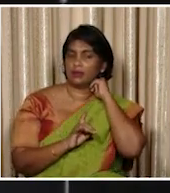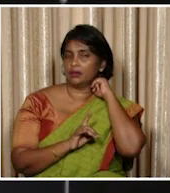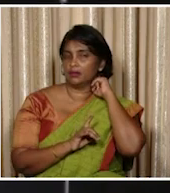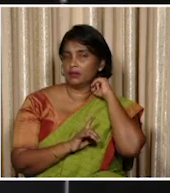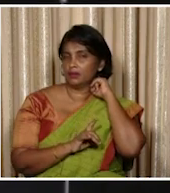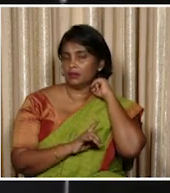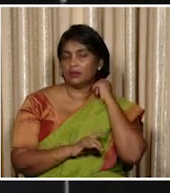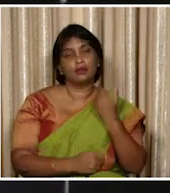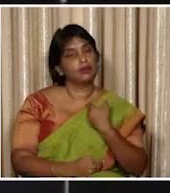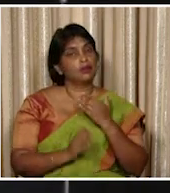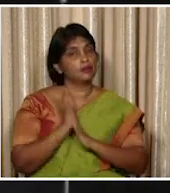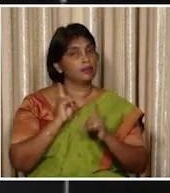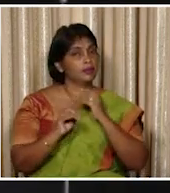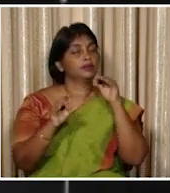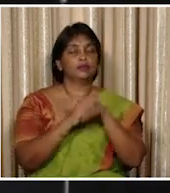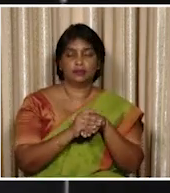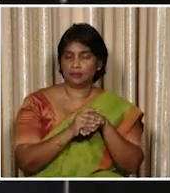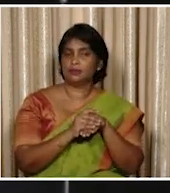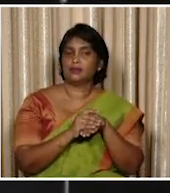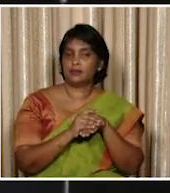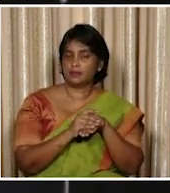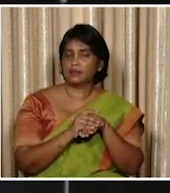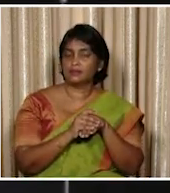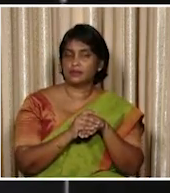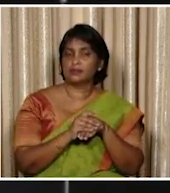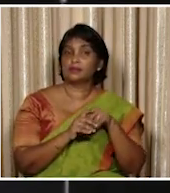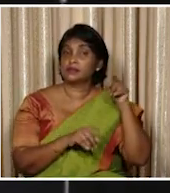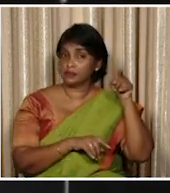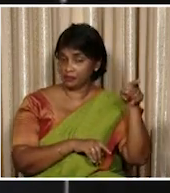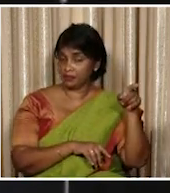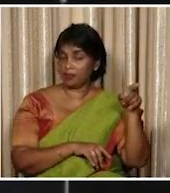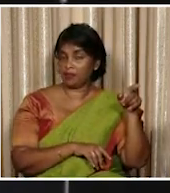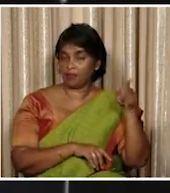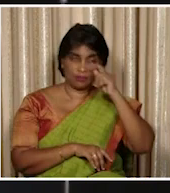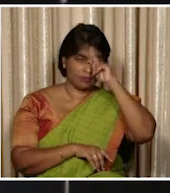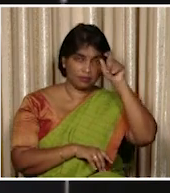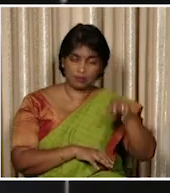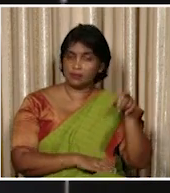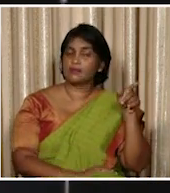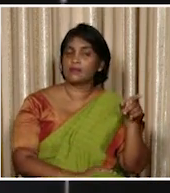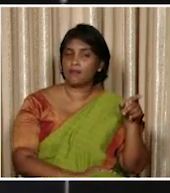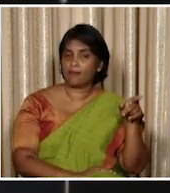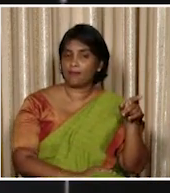දැන් අපි අමාත්‍යාංශවල ඉන්නකොට එතුමා